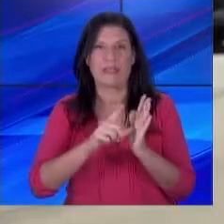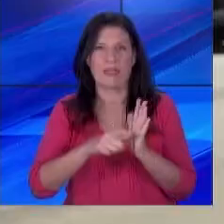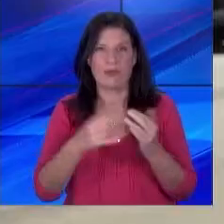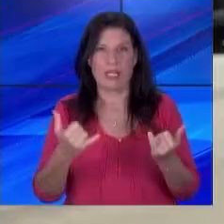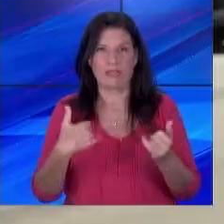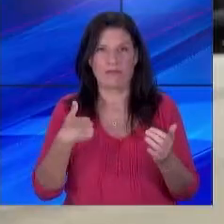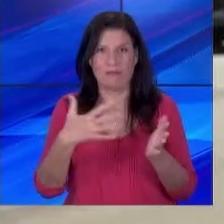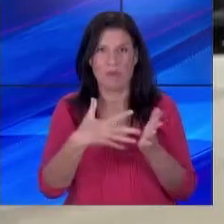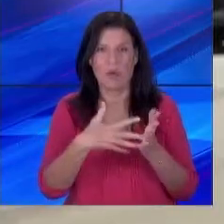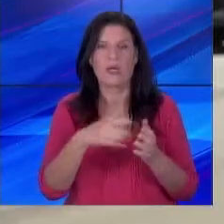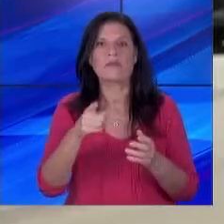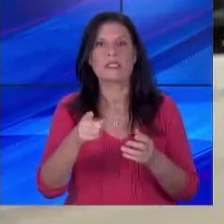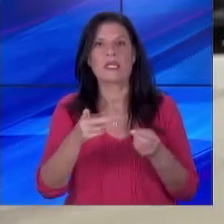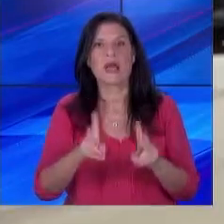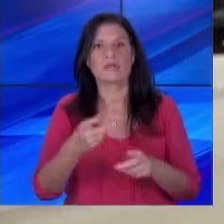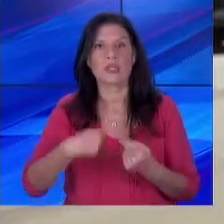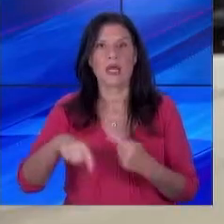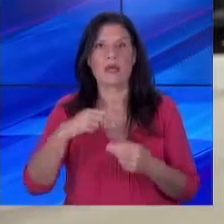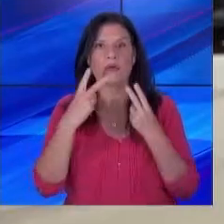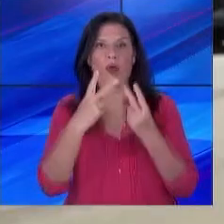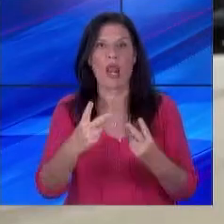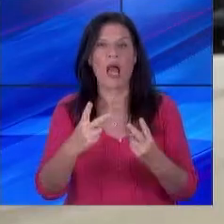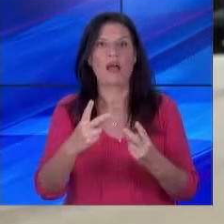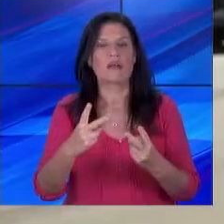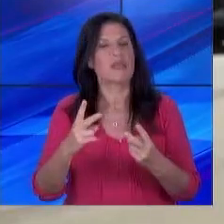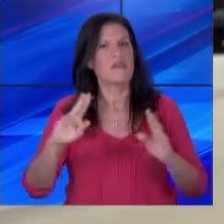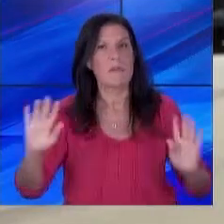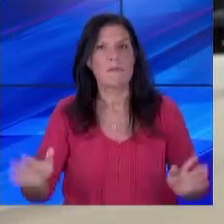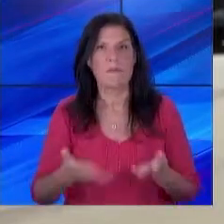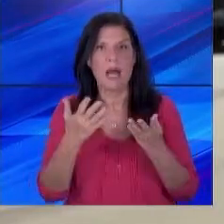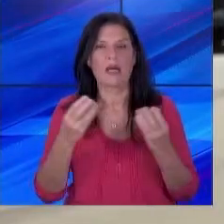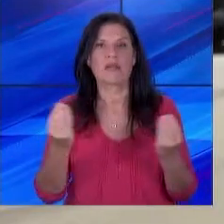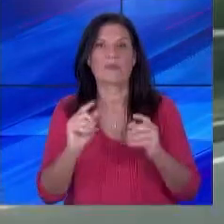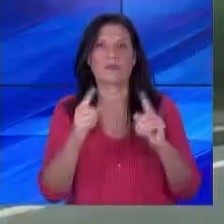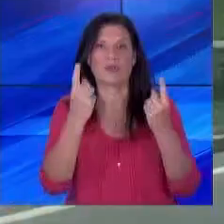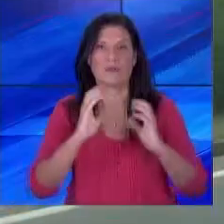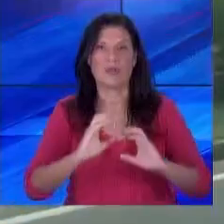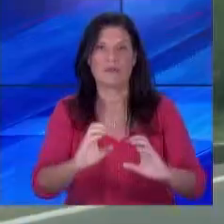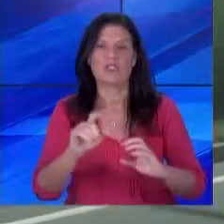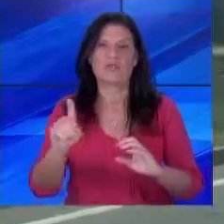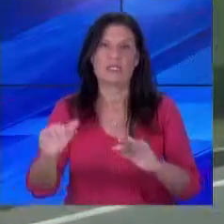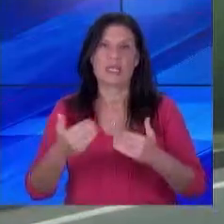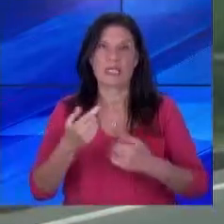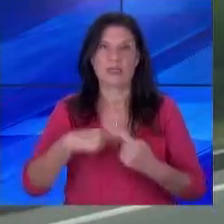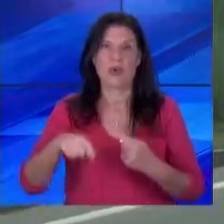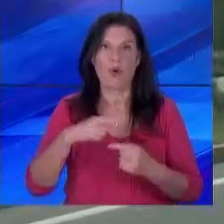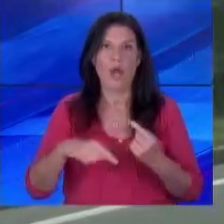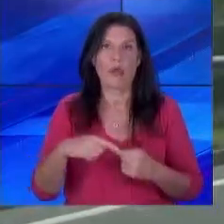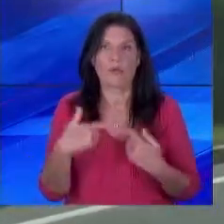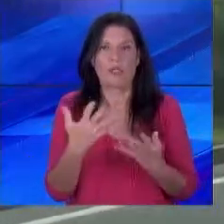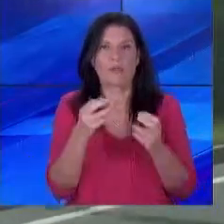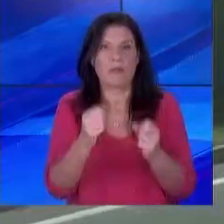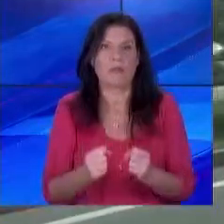להגיב בצורה מהירה ויעילה לאירועים שמתרחשים בכביש, מה שיעזור לנו להגביר את בטיחות משתמשי הדרך. היכולת